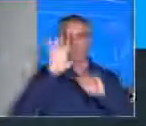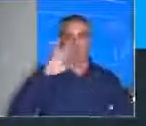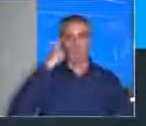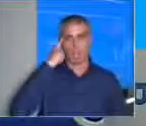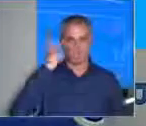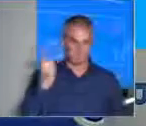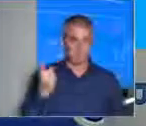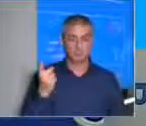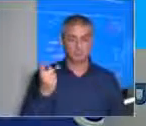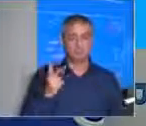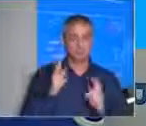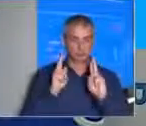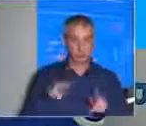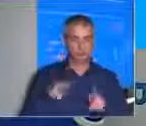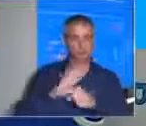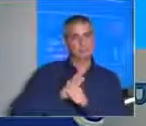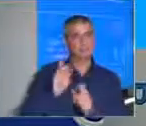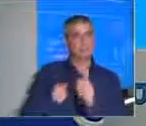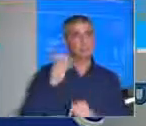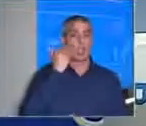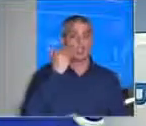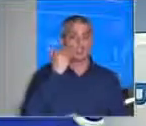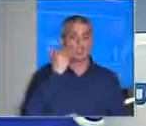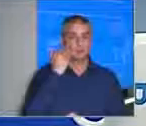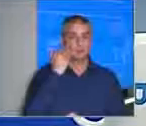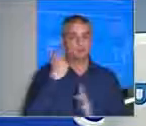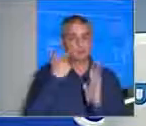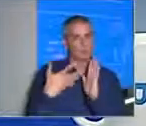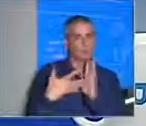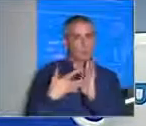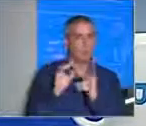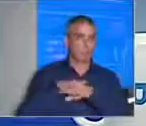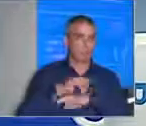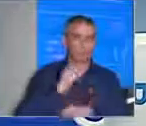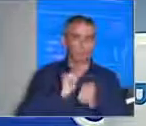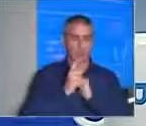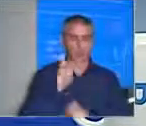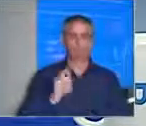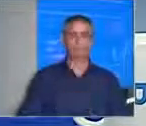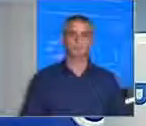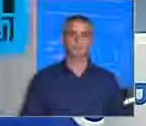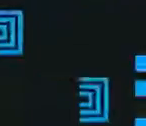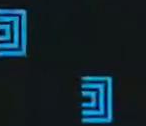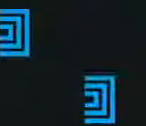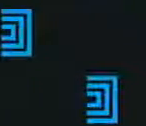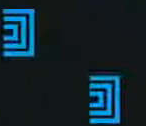ששם יש כן סנקציות אמריקאיות, ונבדוק אם יש להם השפעה או לא. נהיה.